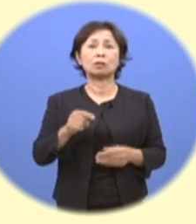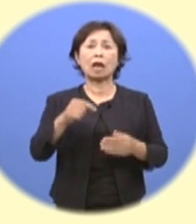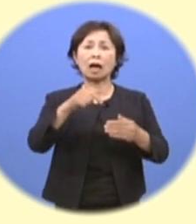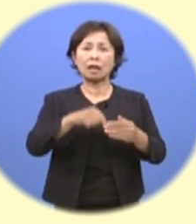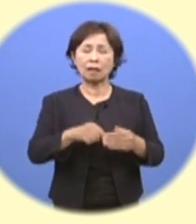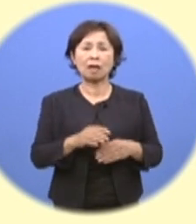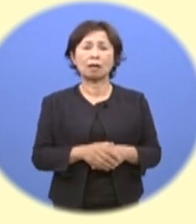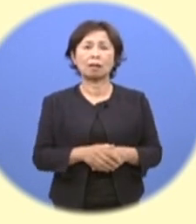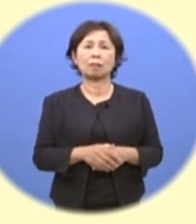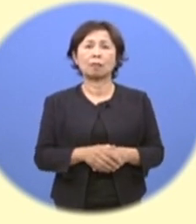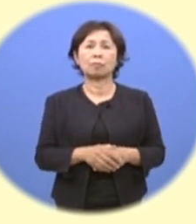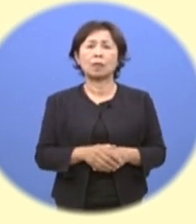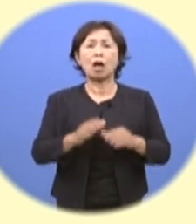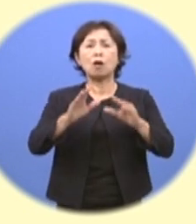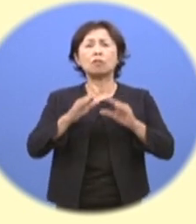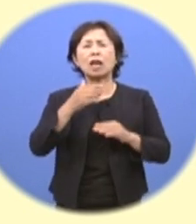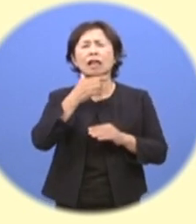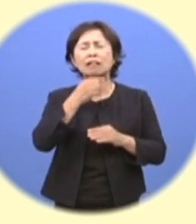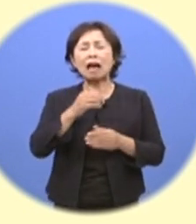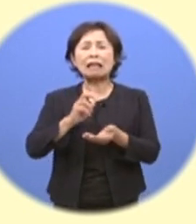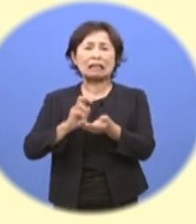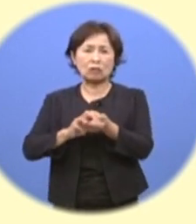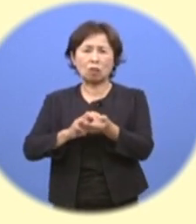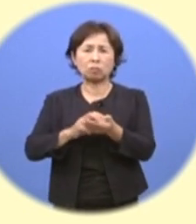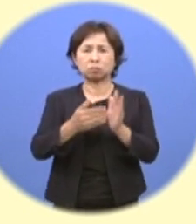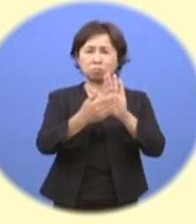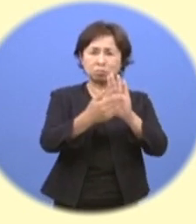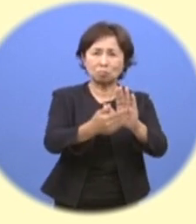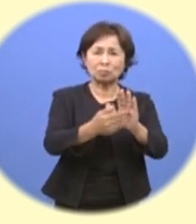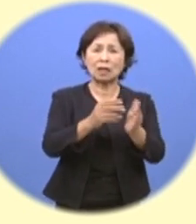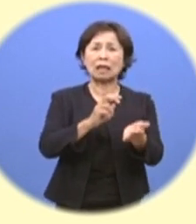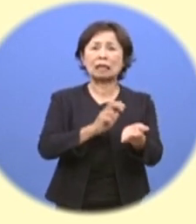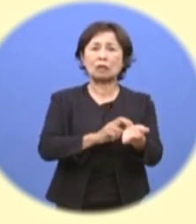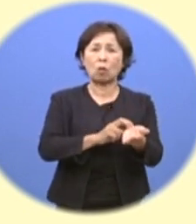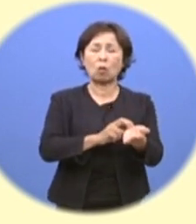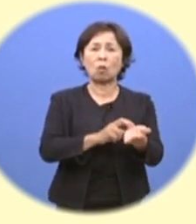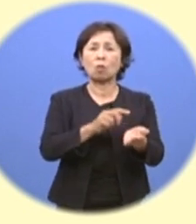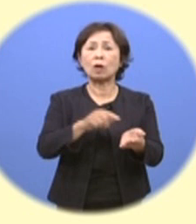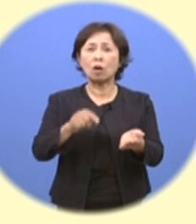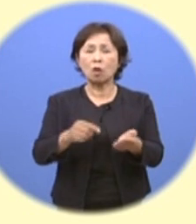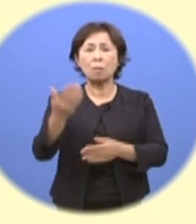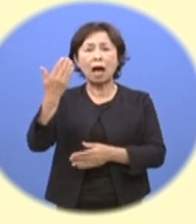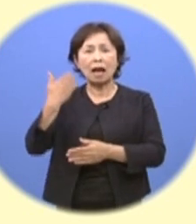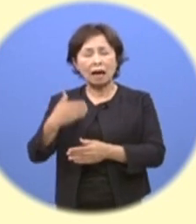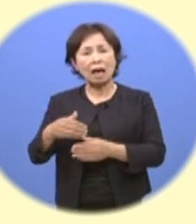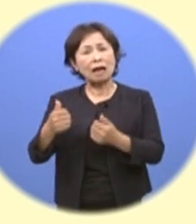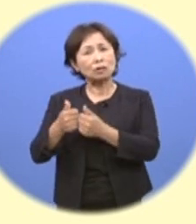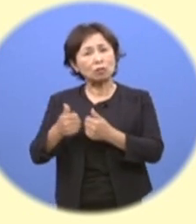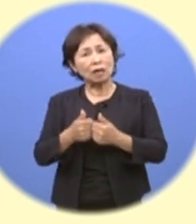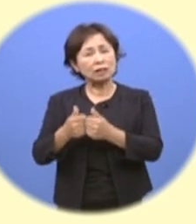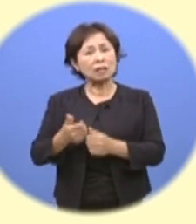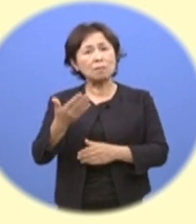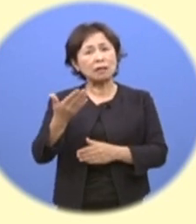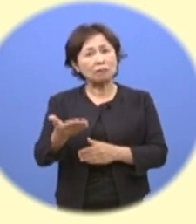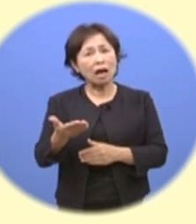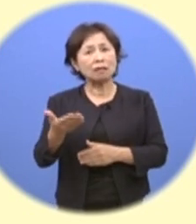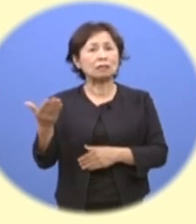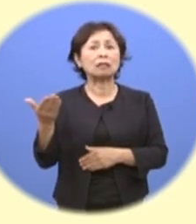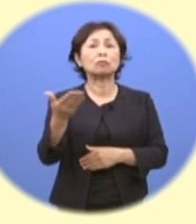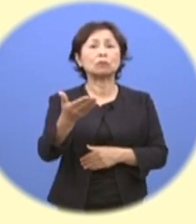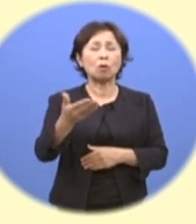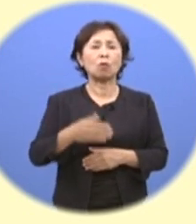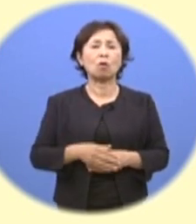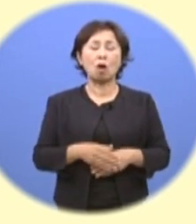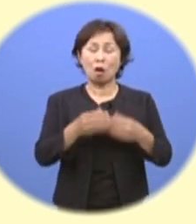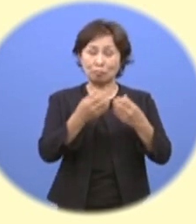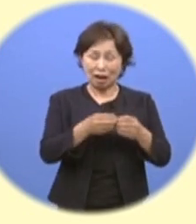で受けたい医療とか受けたくない医療を日頃から話し合ってますかという問いに対しまして、